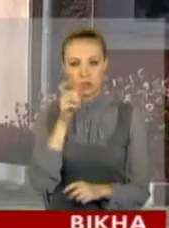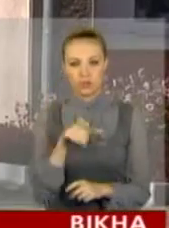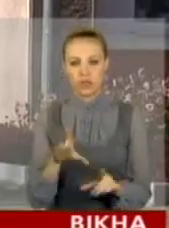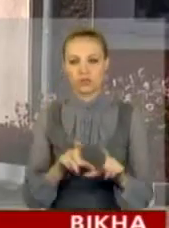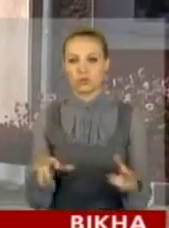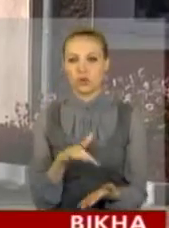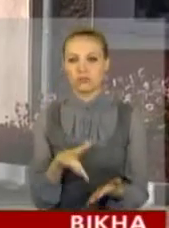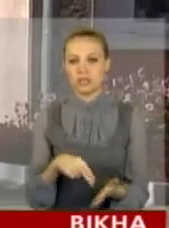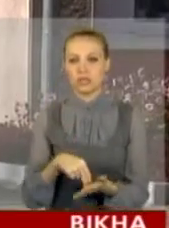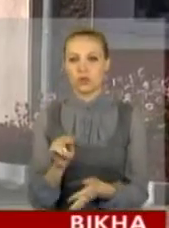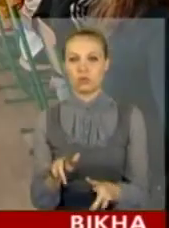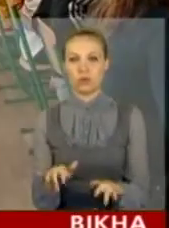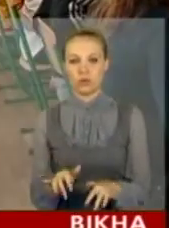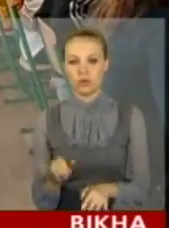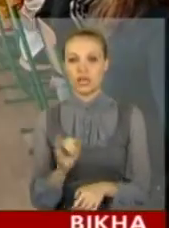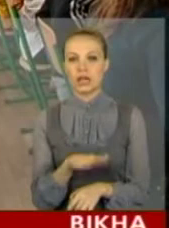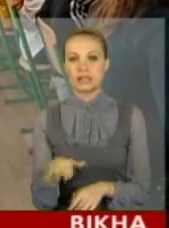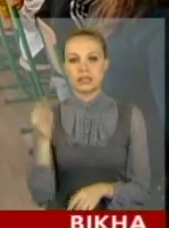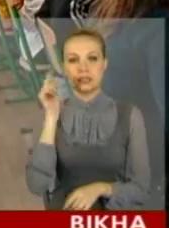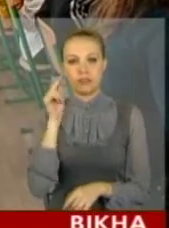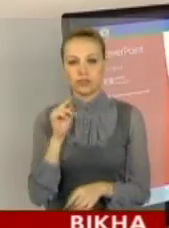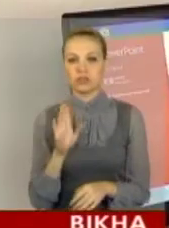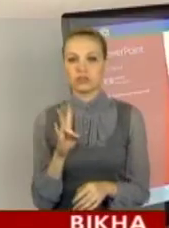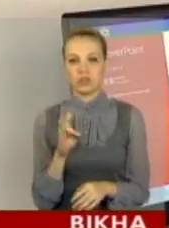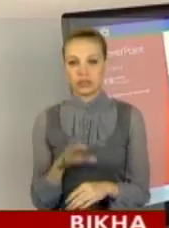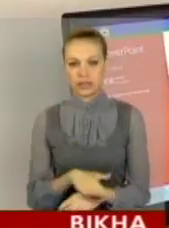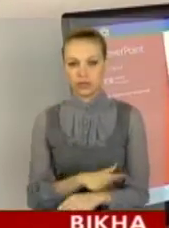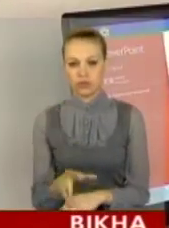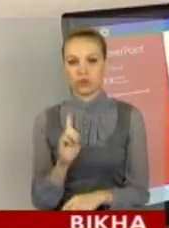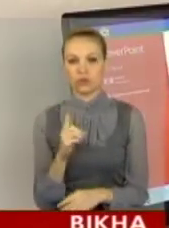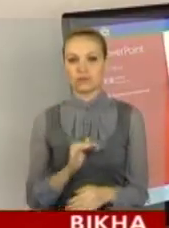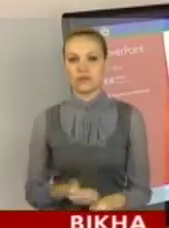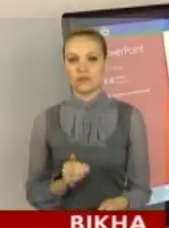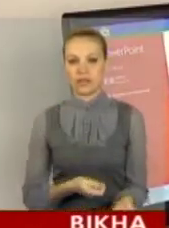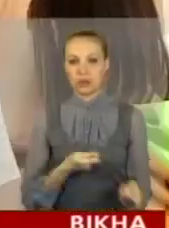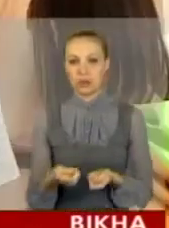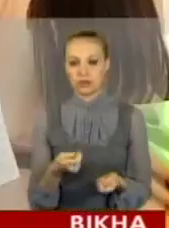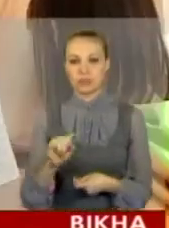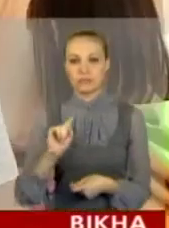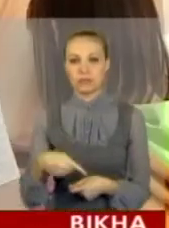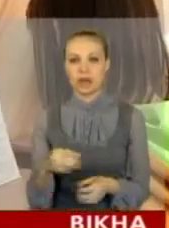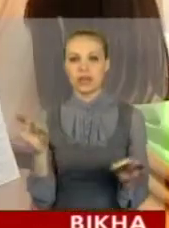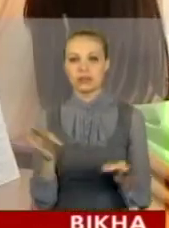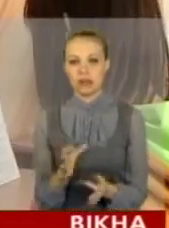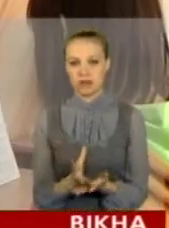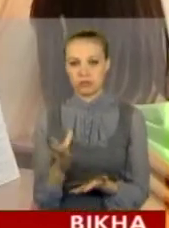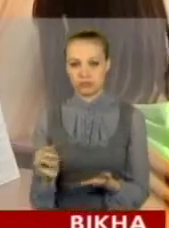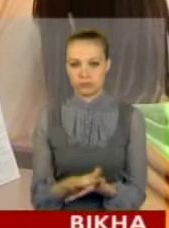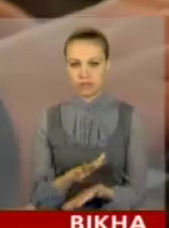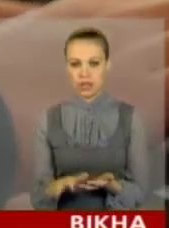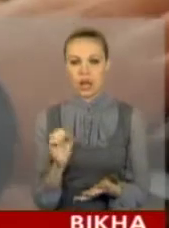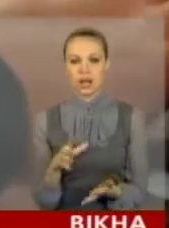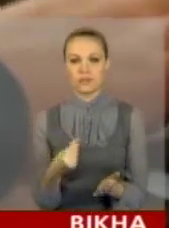школи міста закупили комп'ютери. Та діти навчатимуться з ними недовго. Бо ж фірма-постачальниця вимагає негайно розрахуватися.